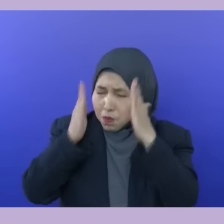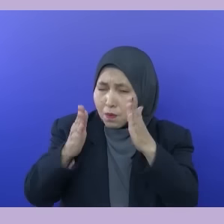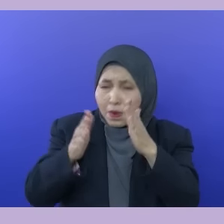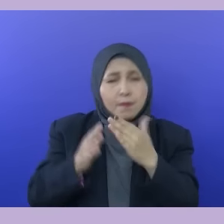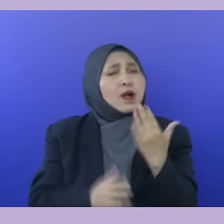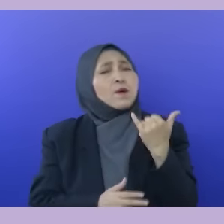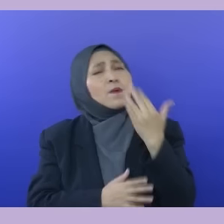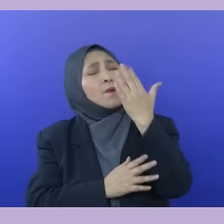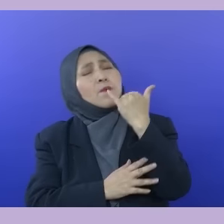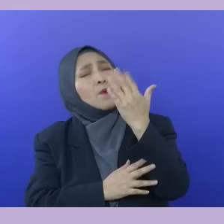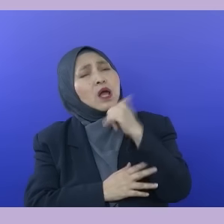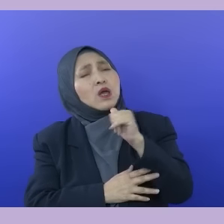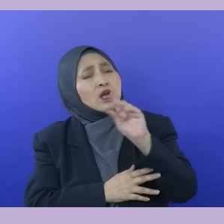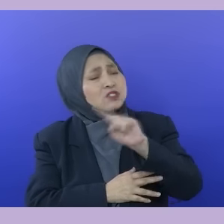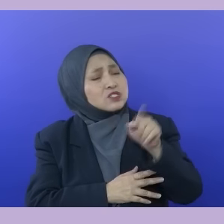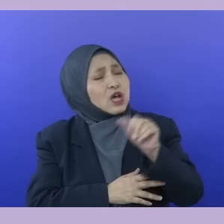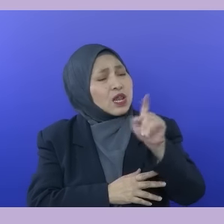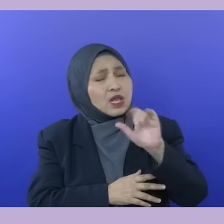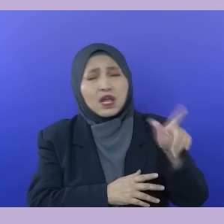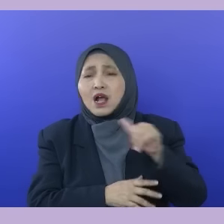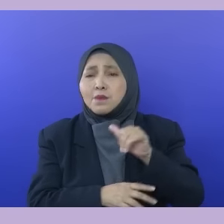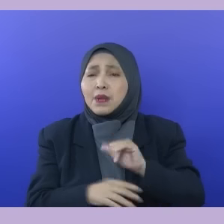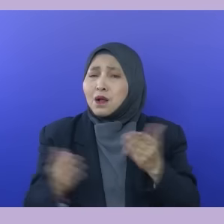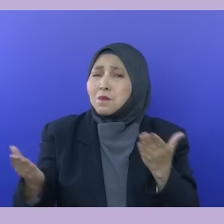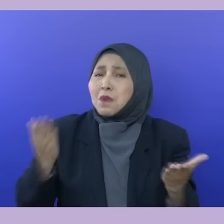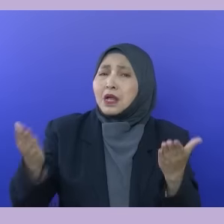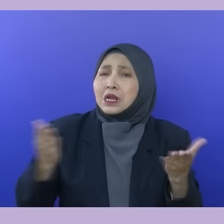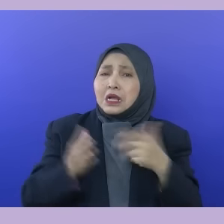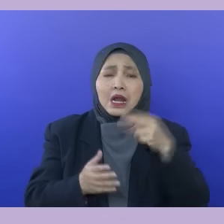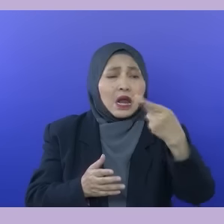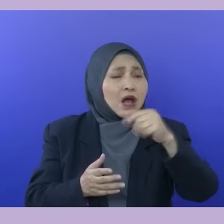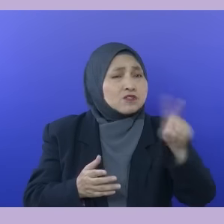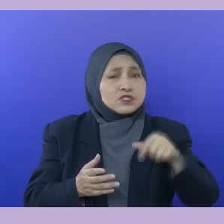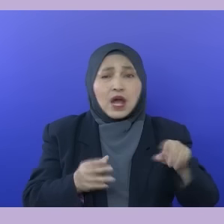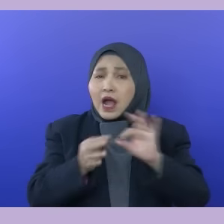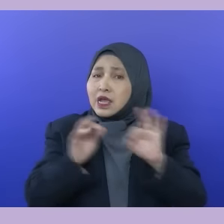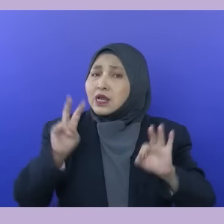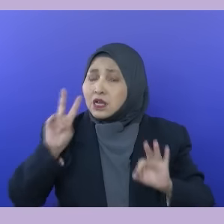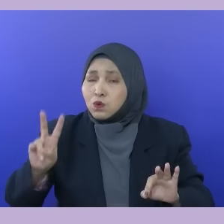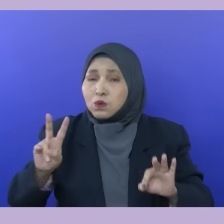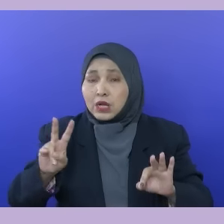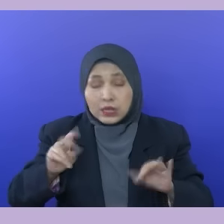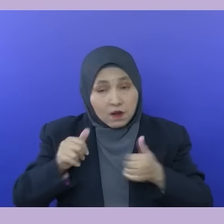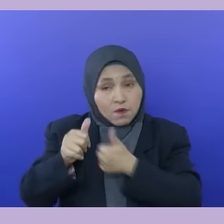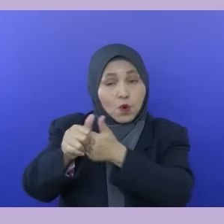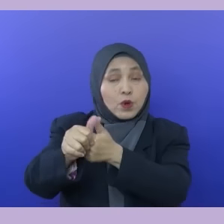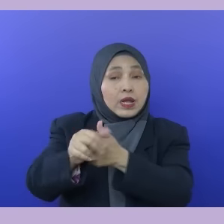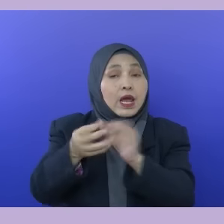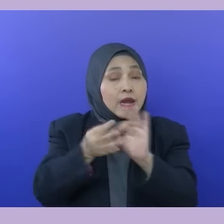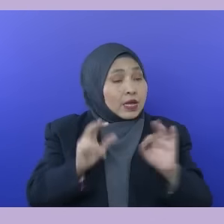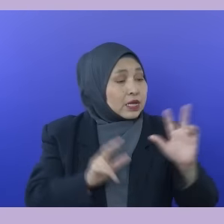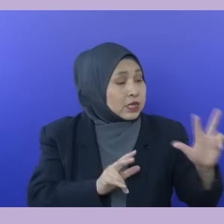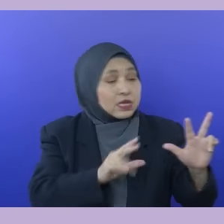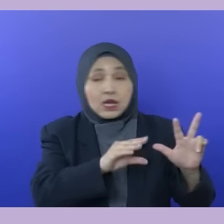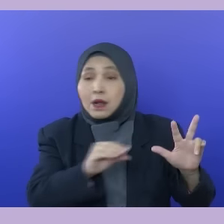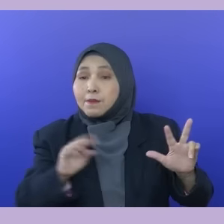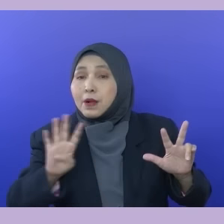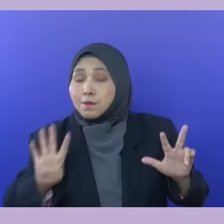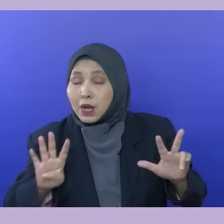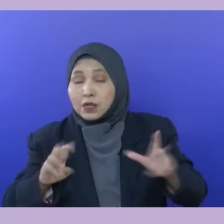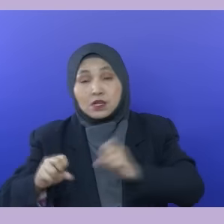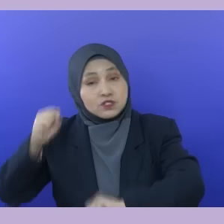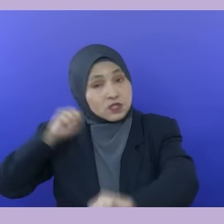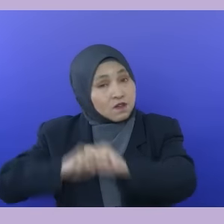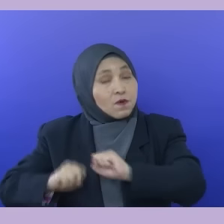Mengapa dzalika berbanding hadza dalam ayat yang kedua diikuti pada ayat yang ketiga hingga ayat yang keempat sifat orang-orang